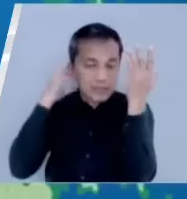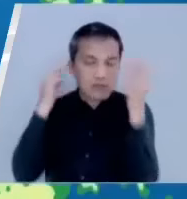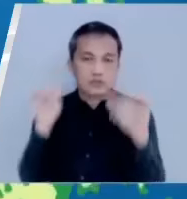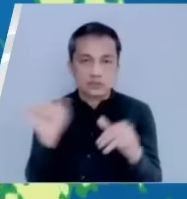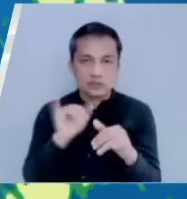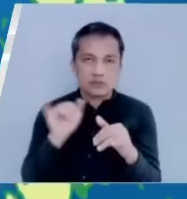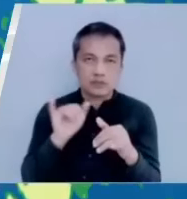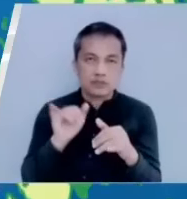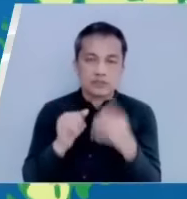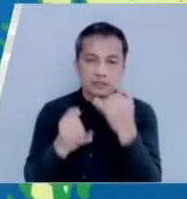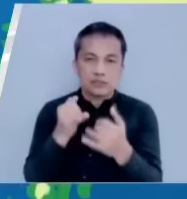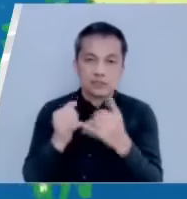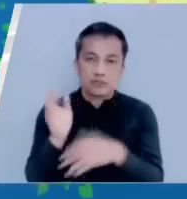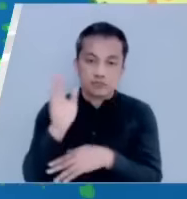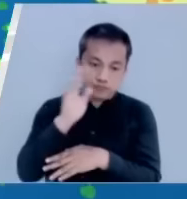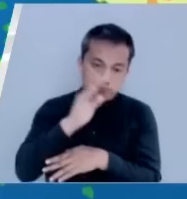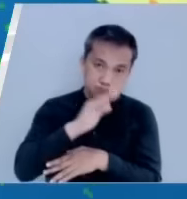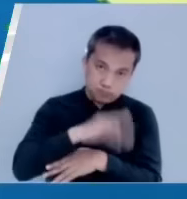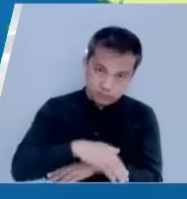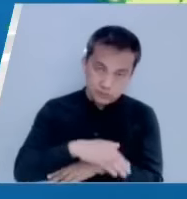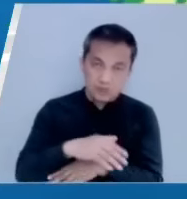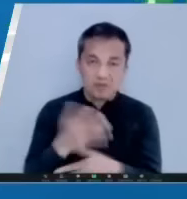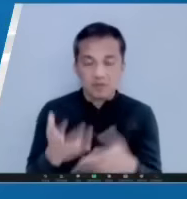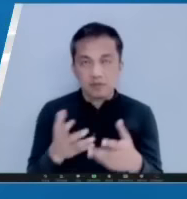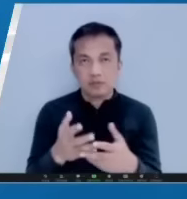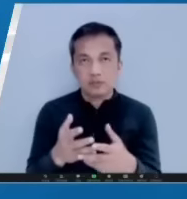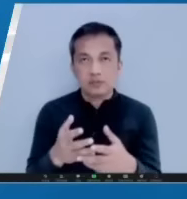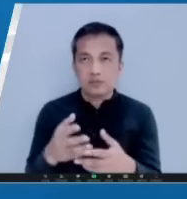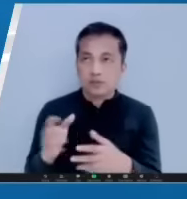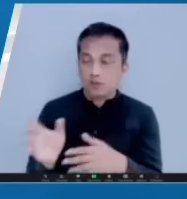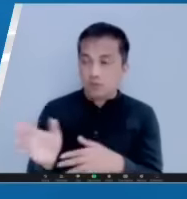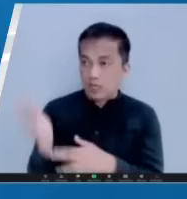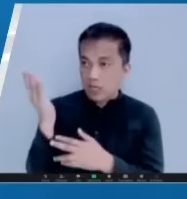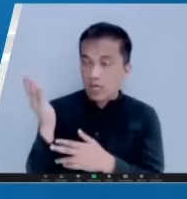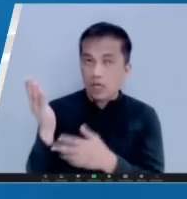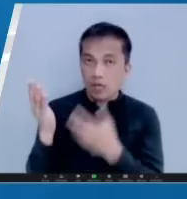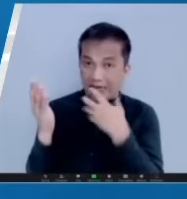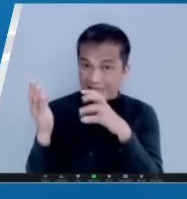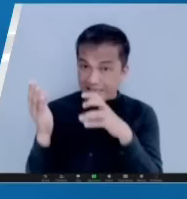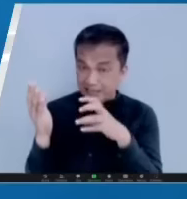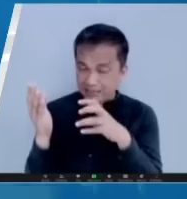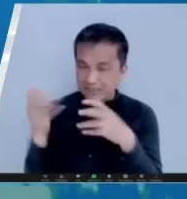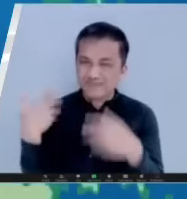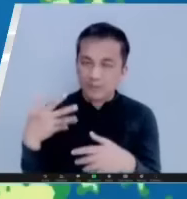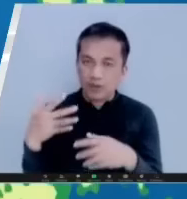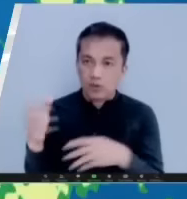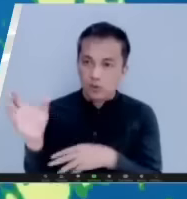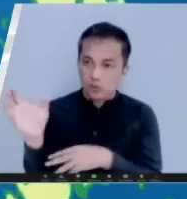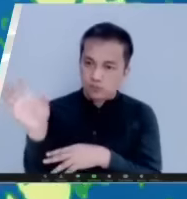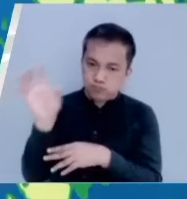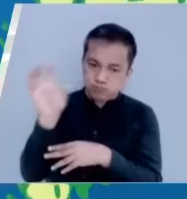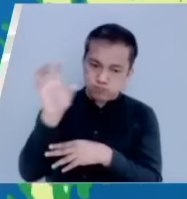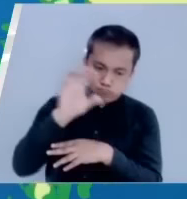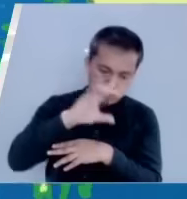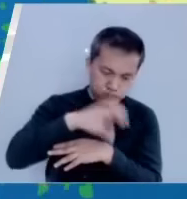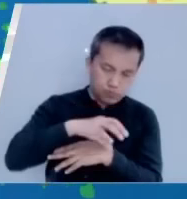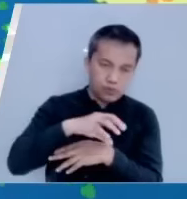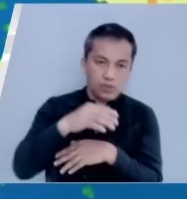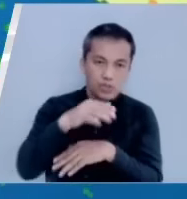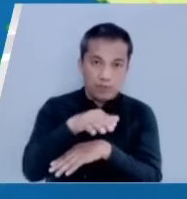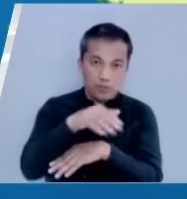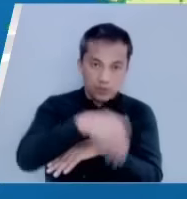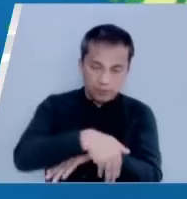part of the day. So ibig sabihin po niyan, posible po na mainit o maalinsangan ng panahon sa umaga o tanghali pero pagsapit po ng hapon o gabi, nandito naman